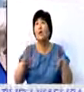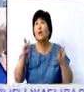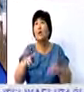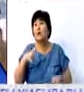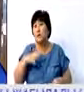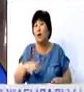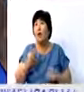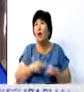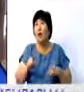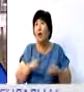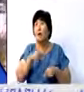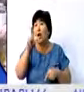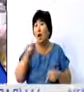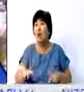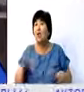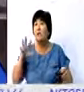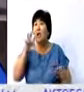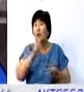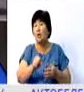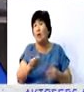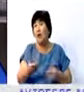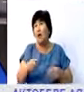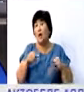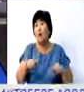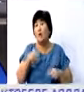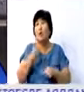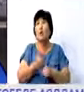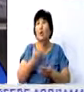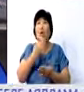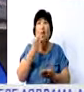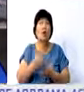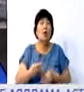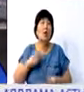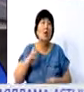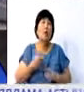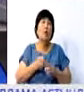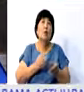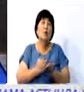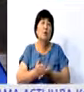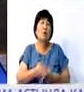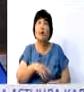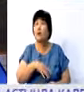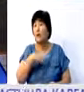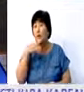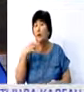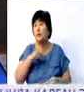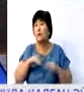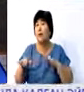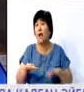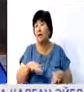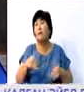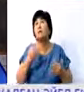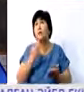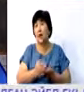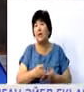мәжбүр, ақыр соңында адамға шабады. Ал биліктің бишігін ұстаған жауапты маман бұл бақта шаш етектен шаруалар атқарылып жатыр